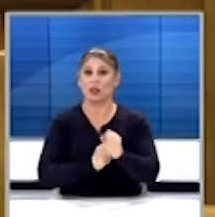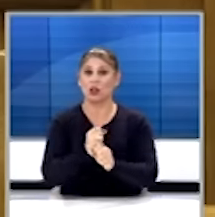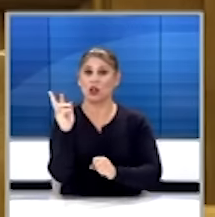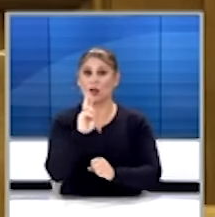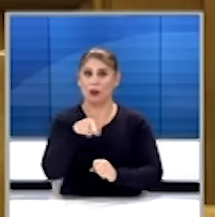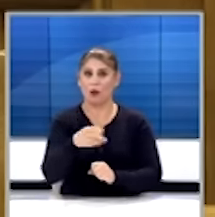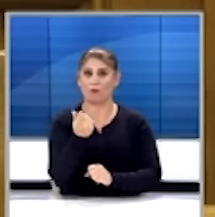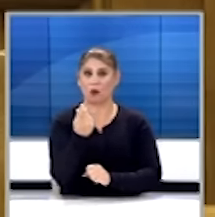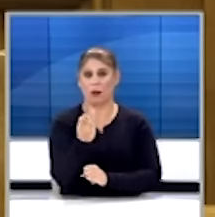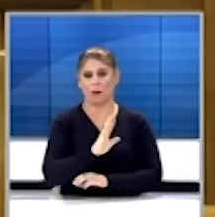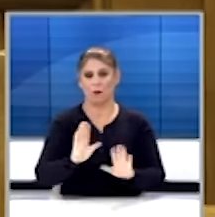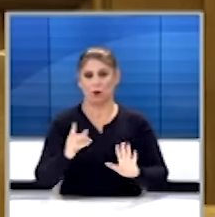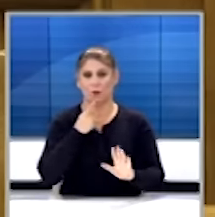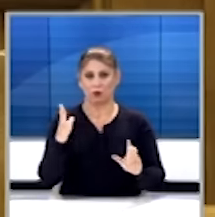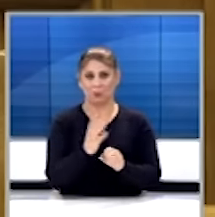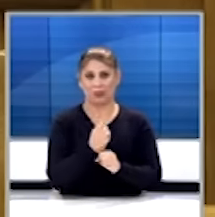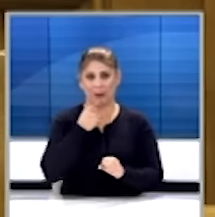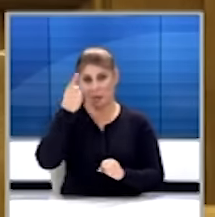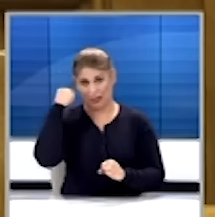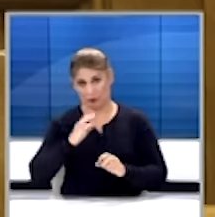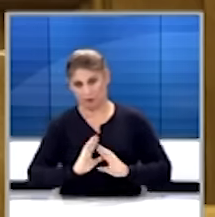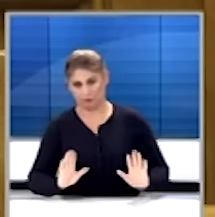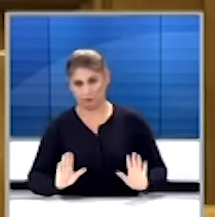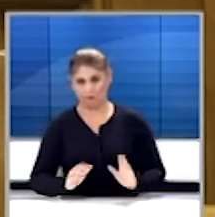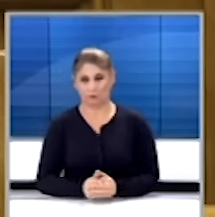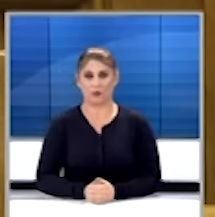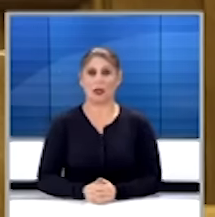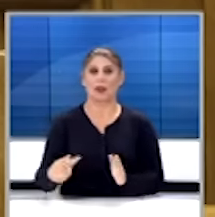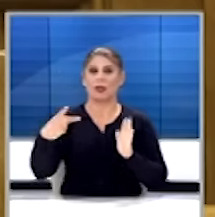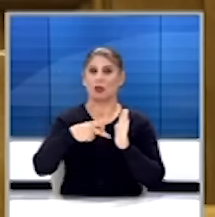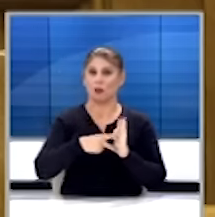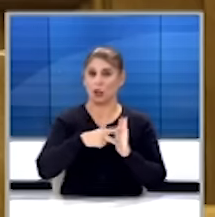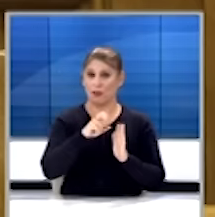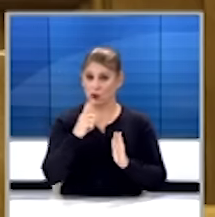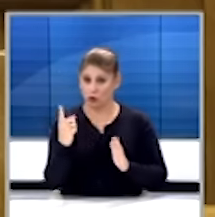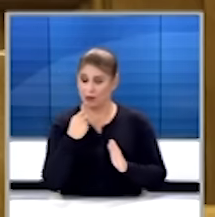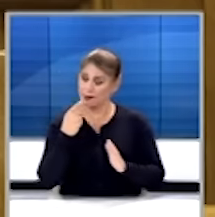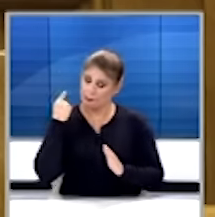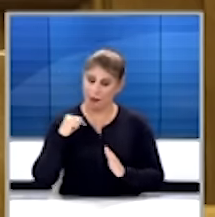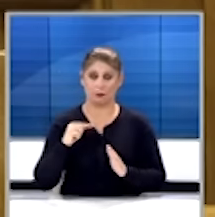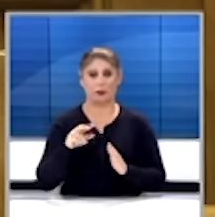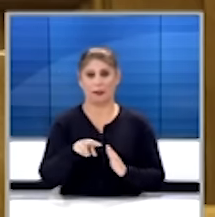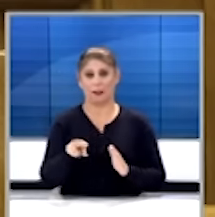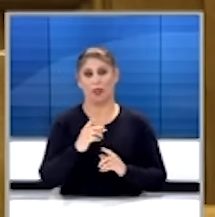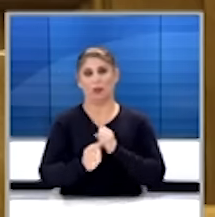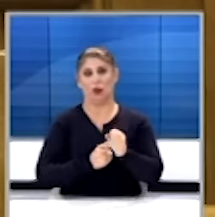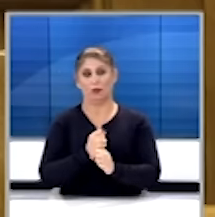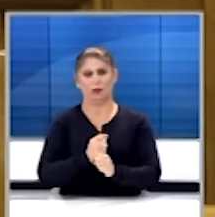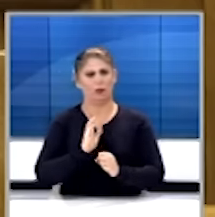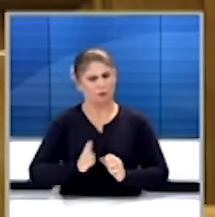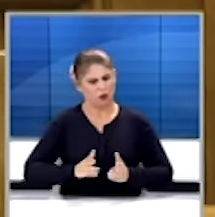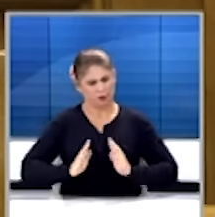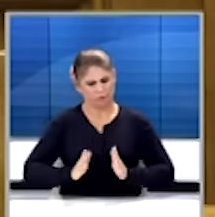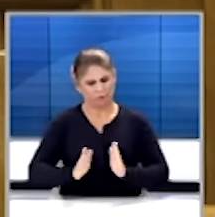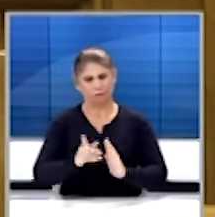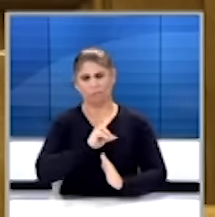τον αριθμό όπως το πετύχατε πέρσι και το 2021. Μπορείτε βέβαια να συνεχίσετε με την